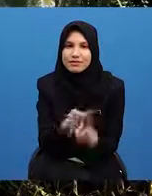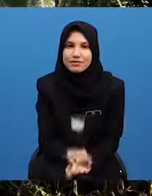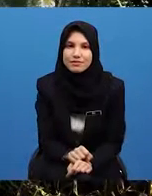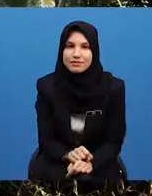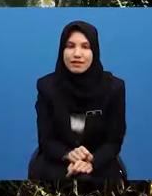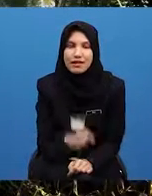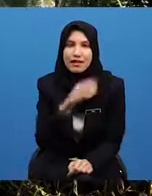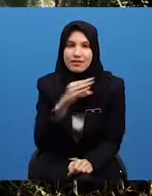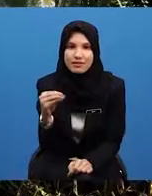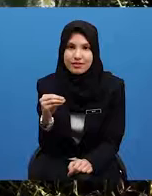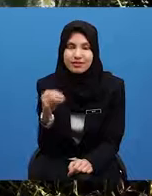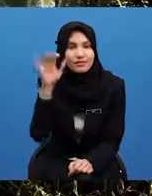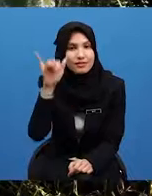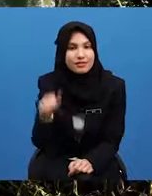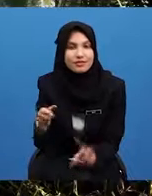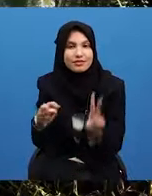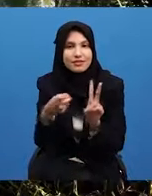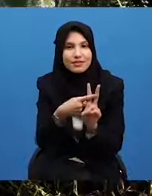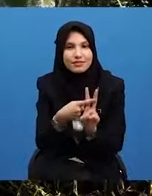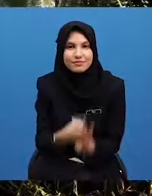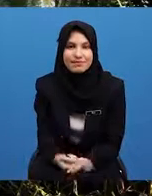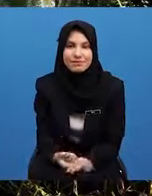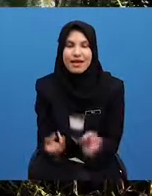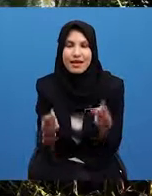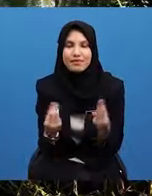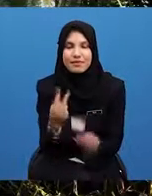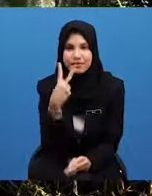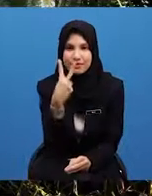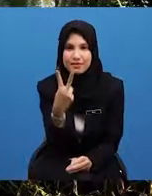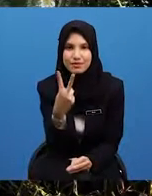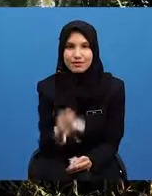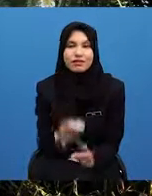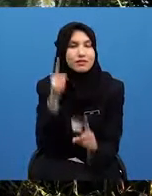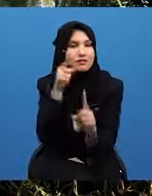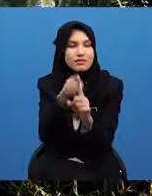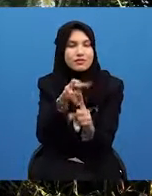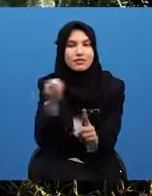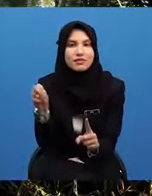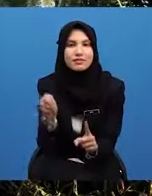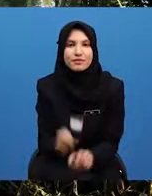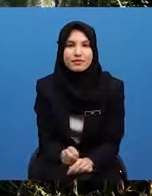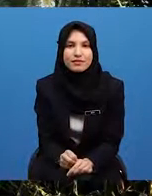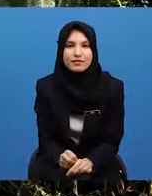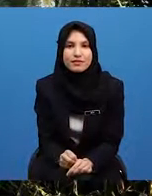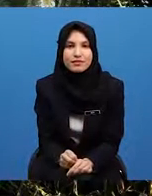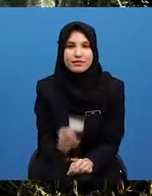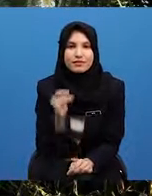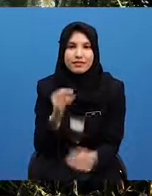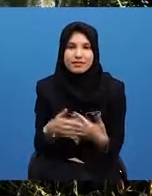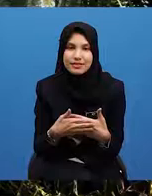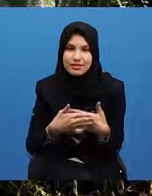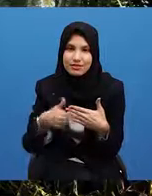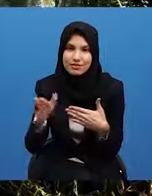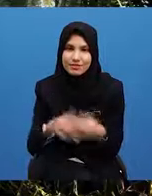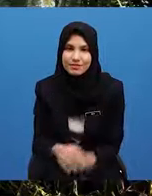pertama dan yang kedua. Jom kita lihat pula objektif pembelajaran yang